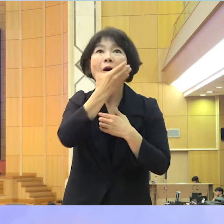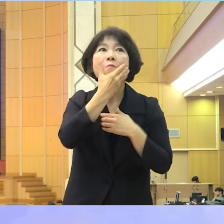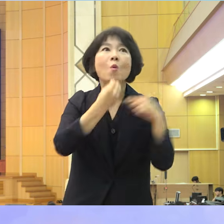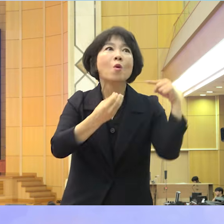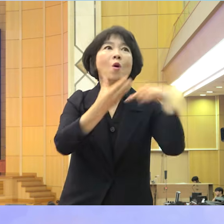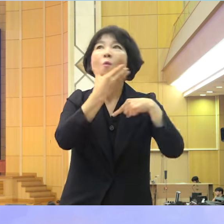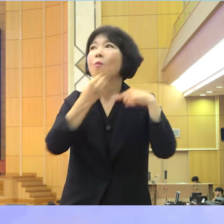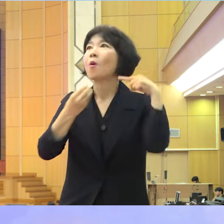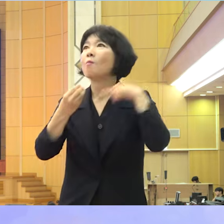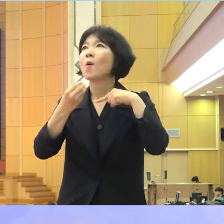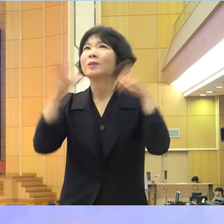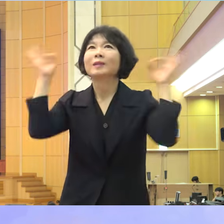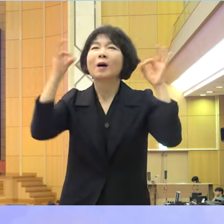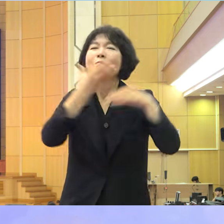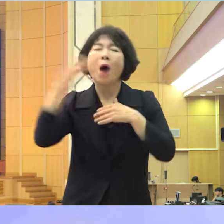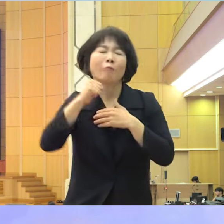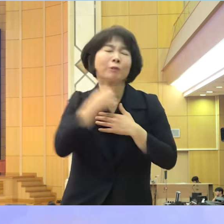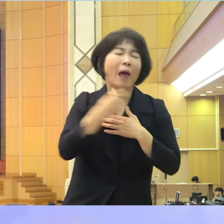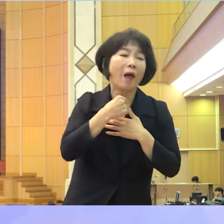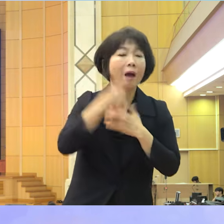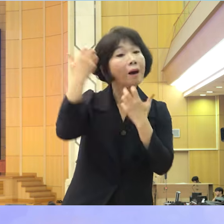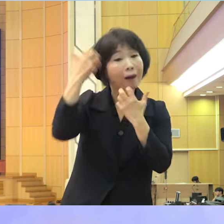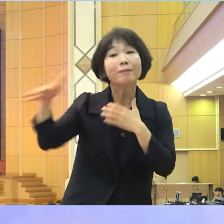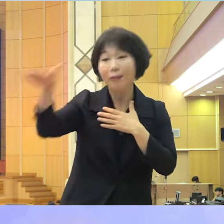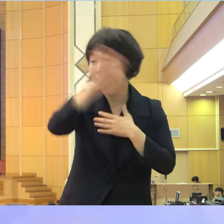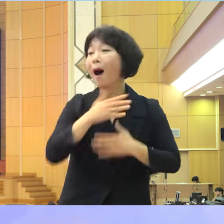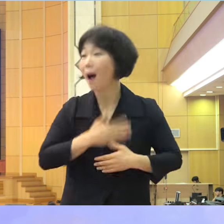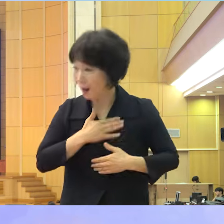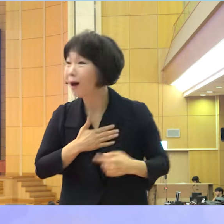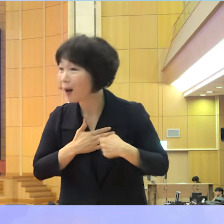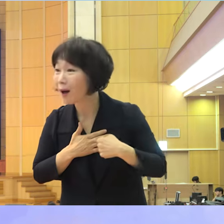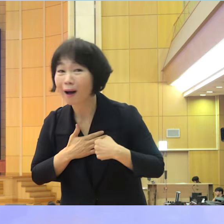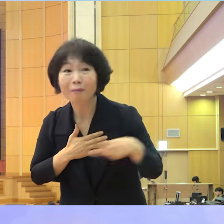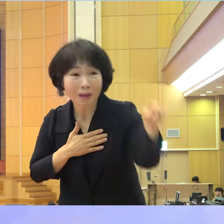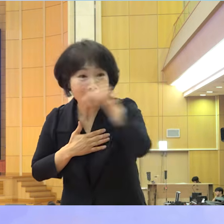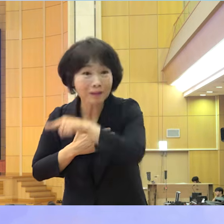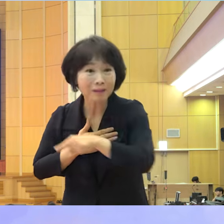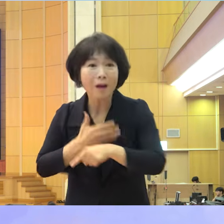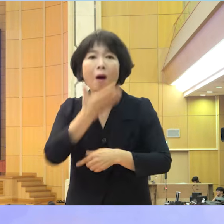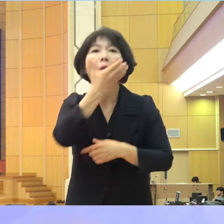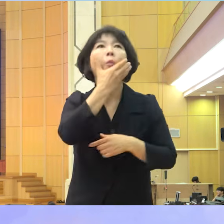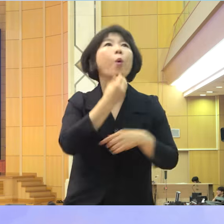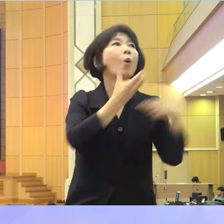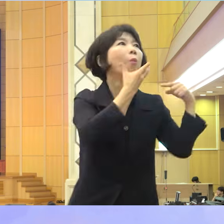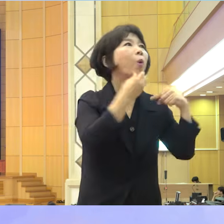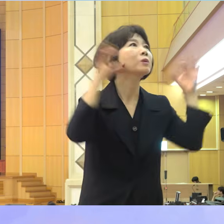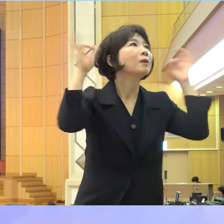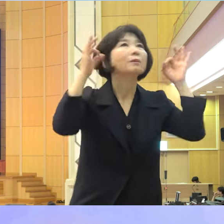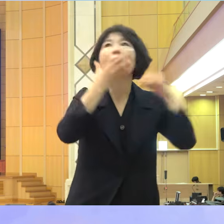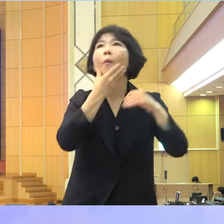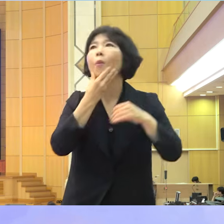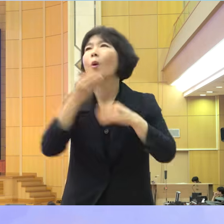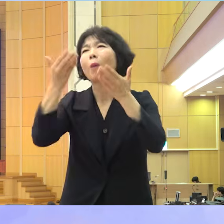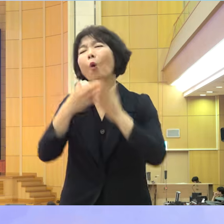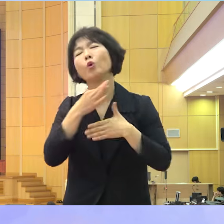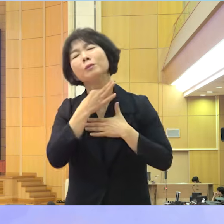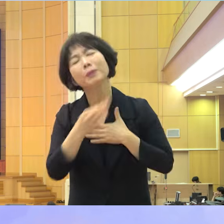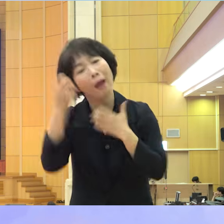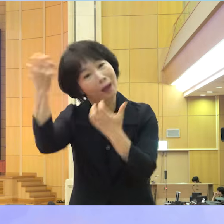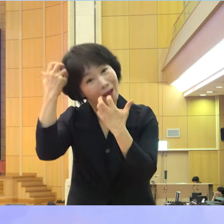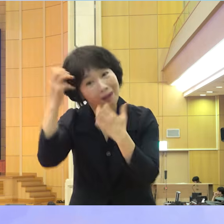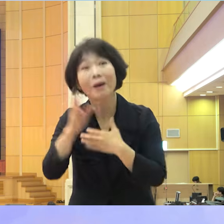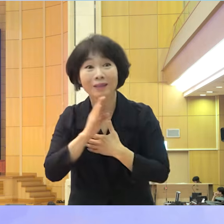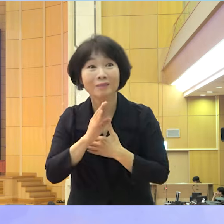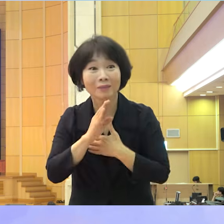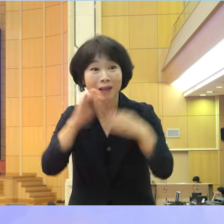받아야 된다는 건 알아요. 그러니까 어느 나라든지 저 오지 같은 아프리카 사람들도 새해가 되면 새해